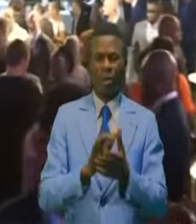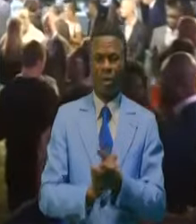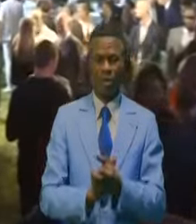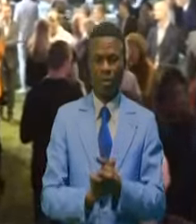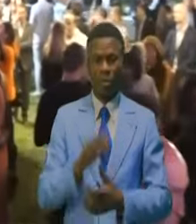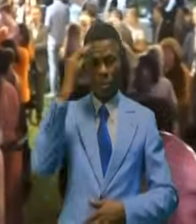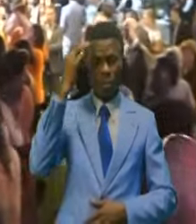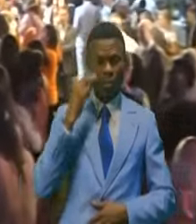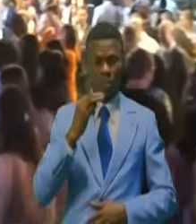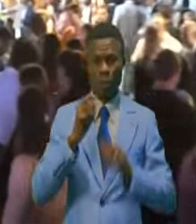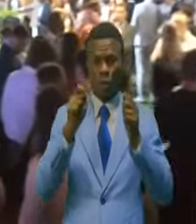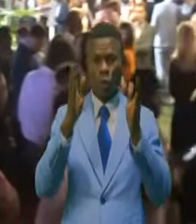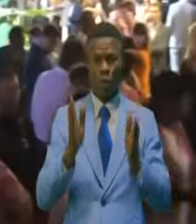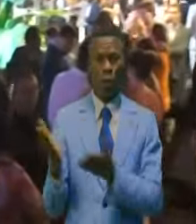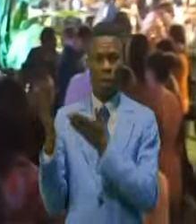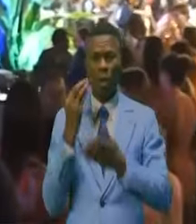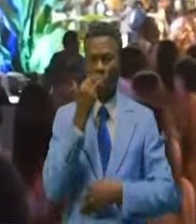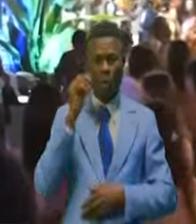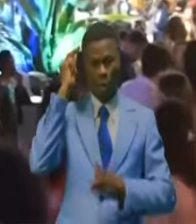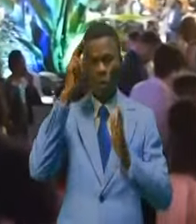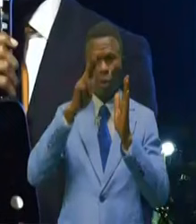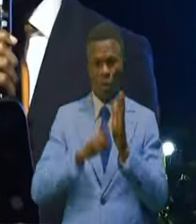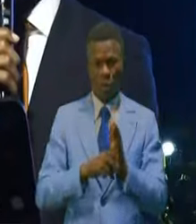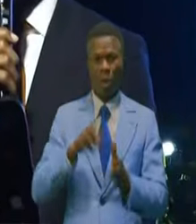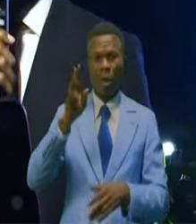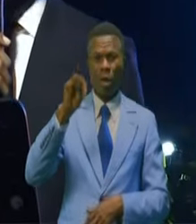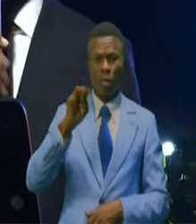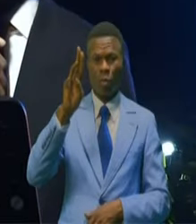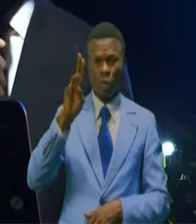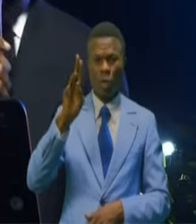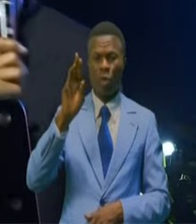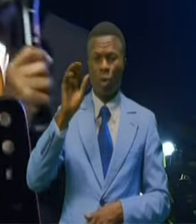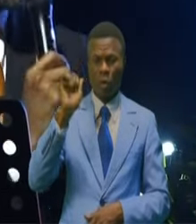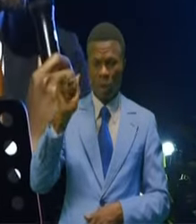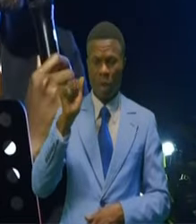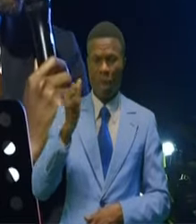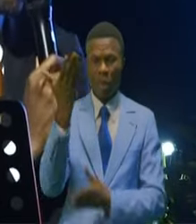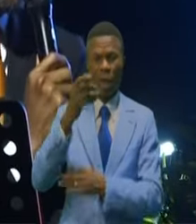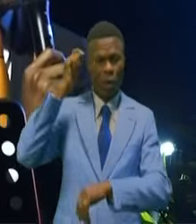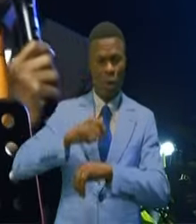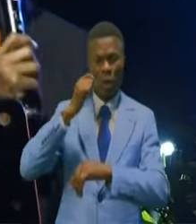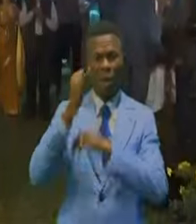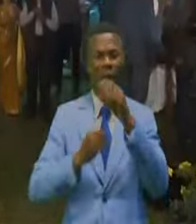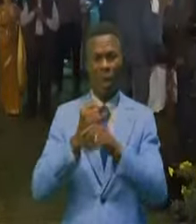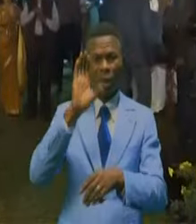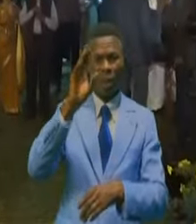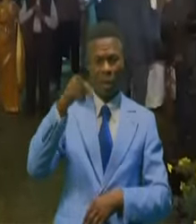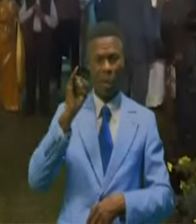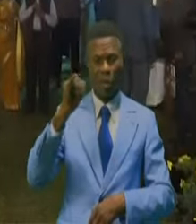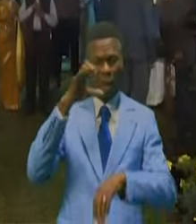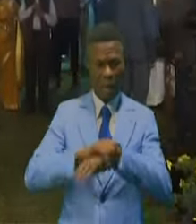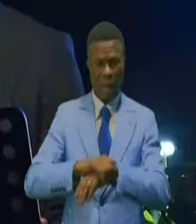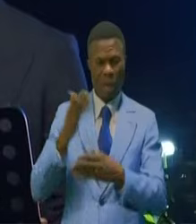Le ministre de Médias, porte-parole du gouvernement, Patrick Muyaya, a invité la justice internationale à se saisir